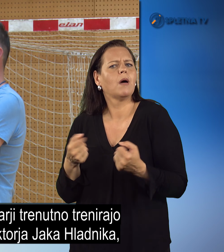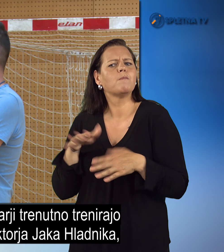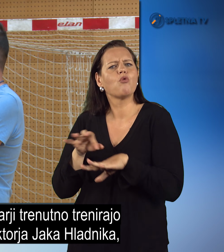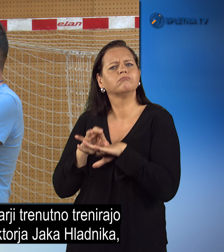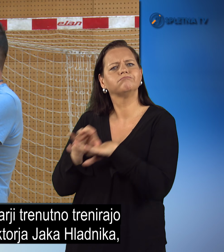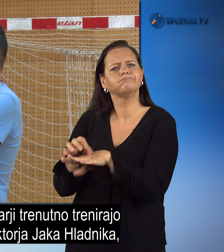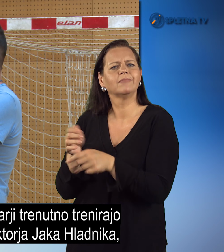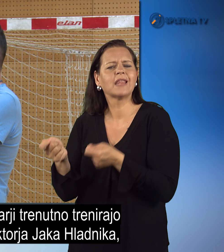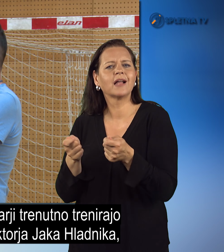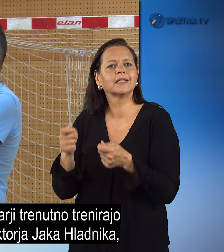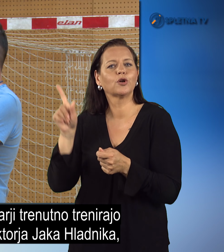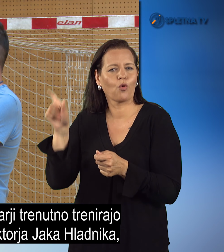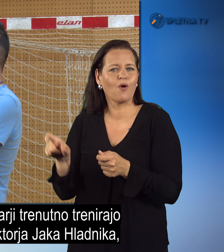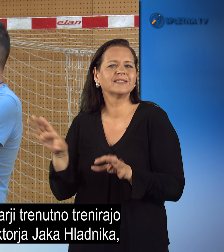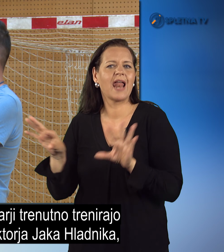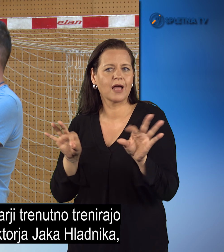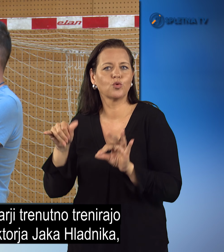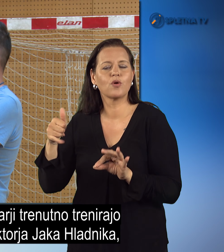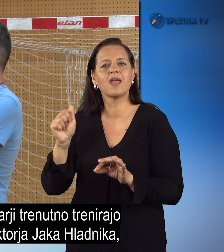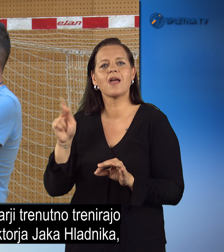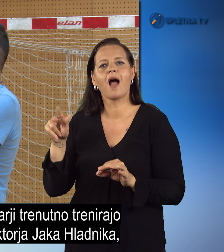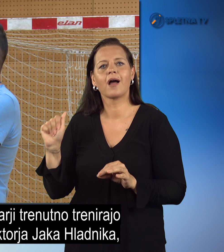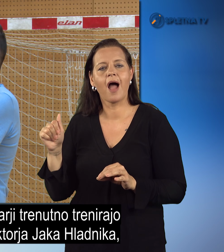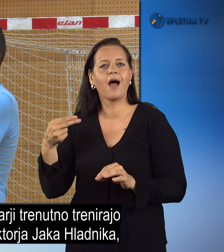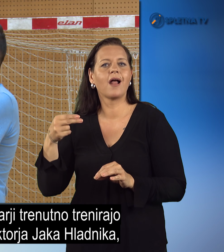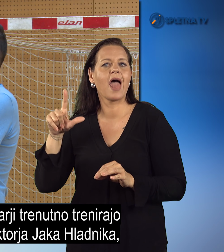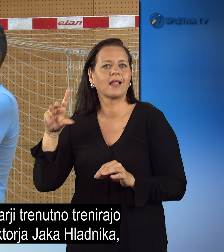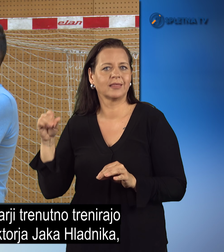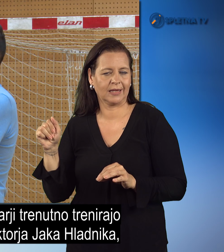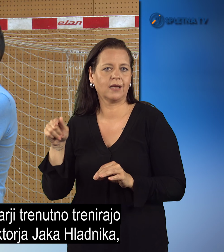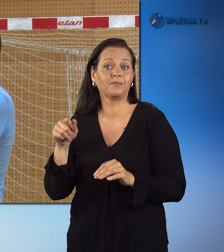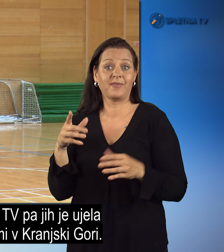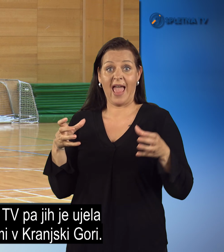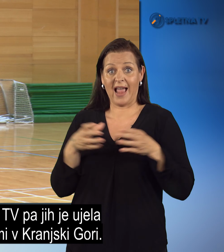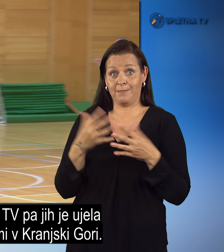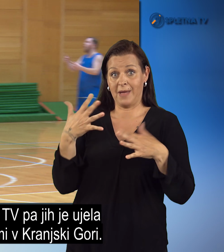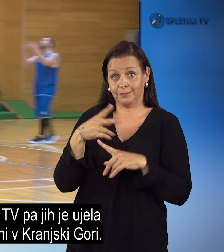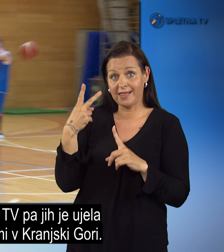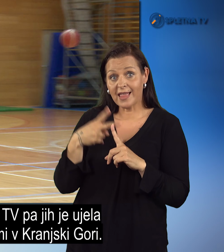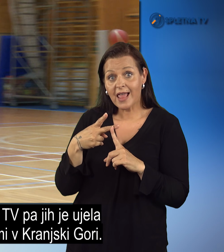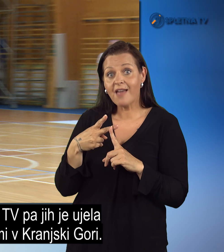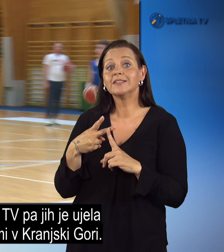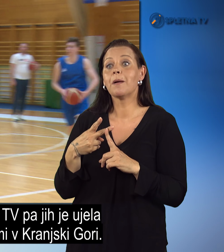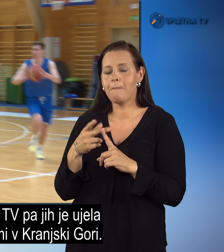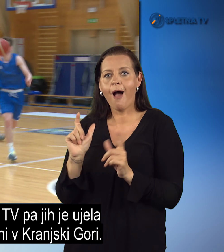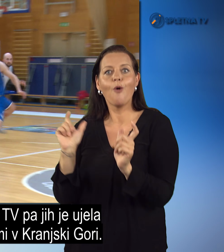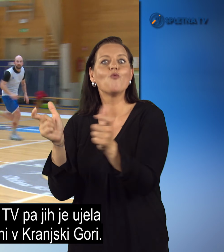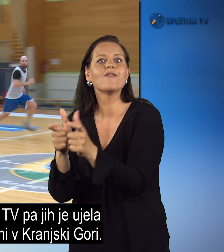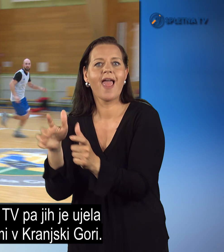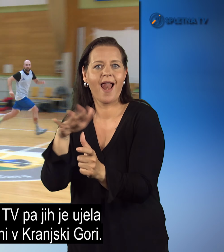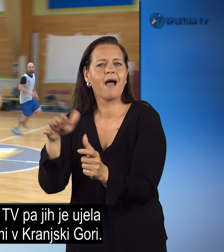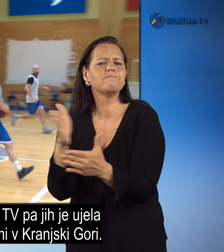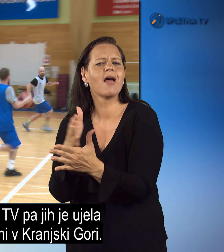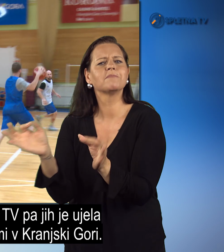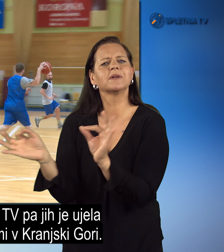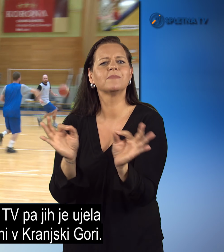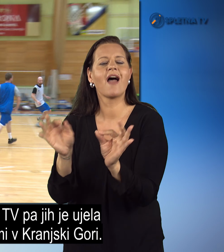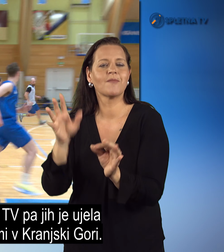pod taktirko selektorja Jaka Hladnika, ekipa Spletne TV pa jih je ujela med pripravami v Kranjski